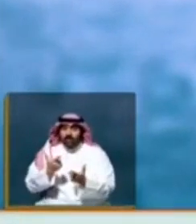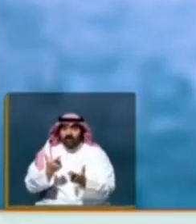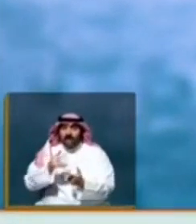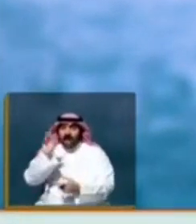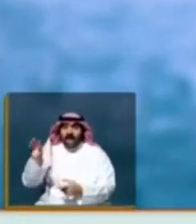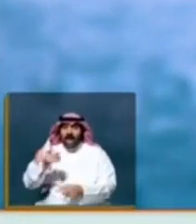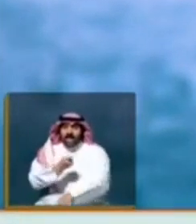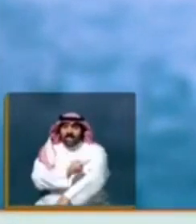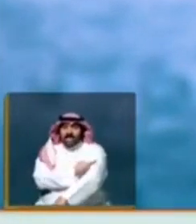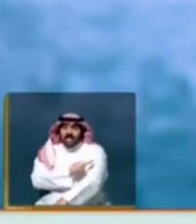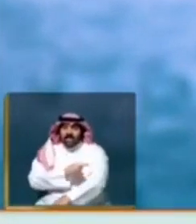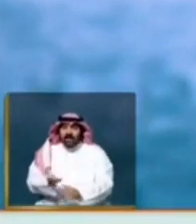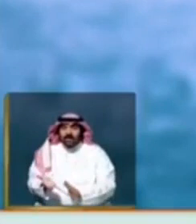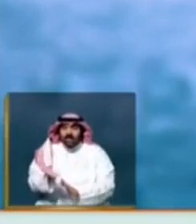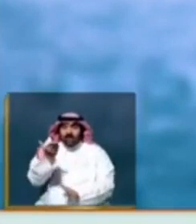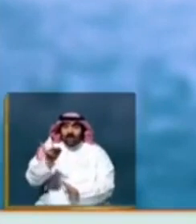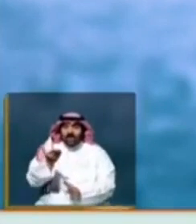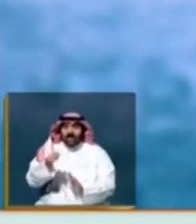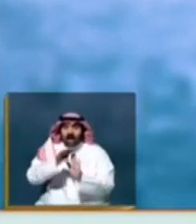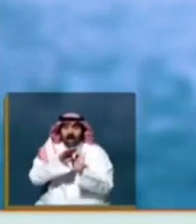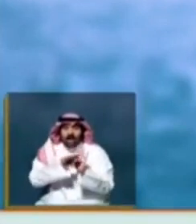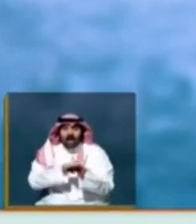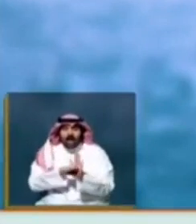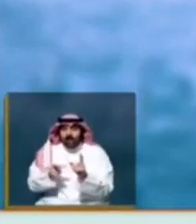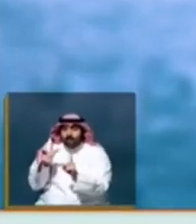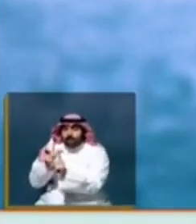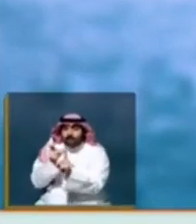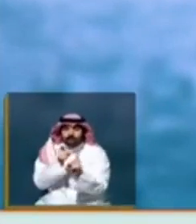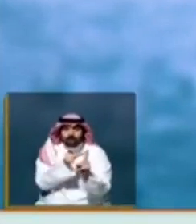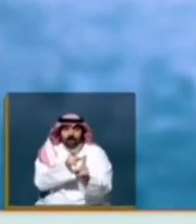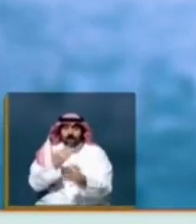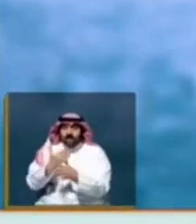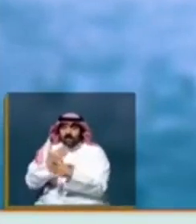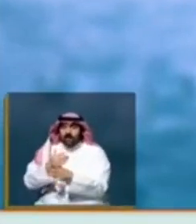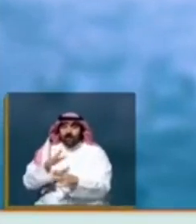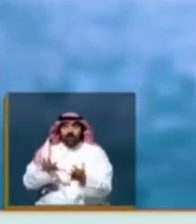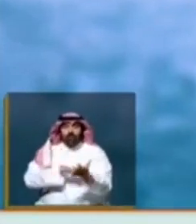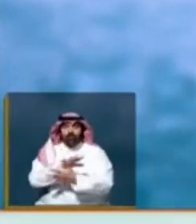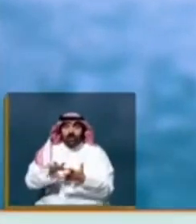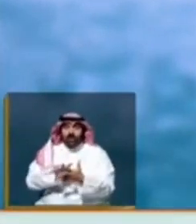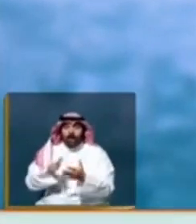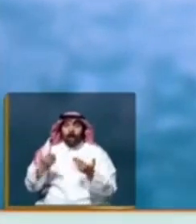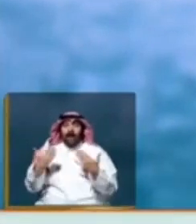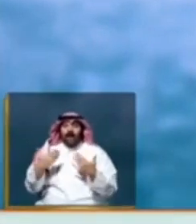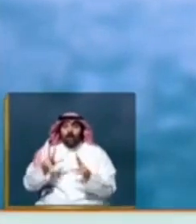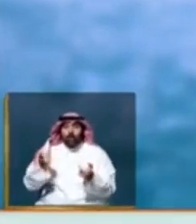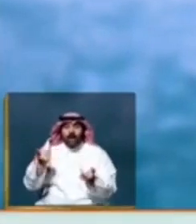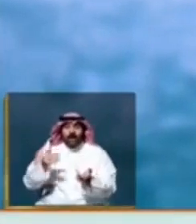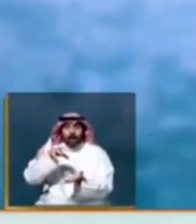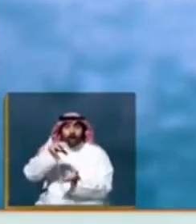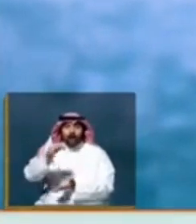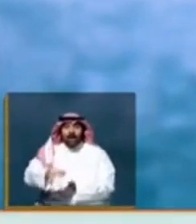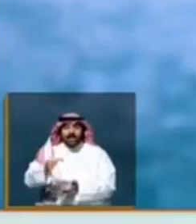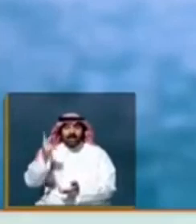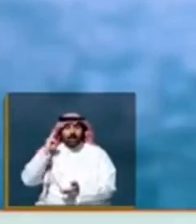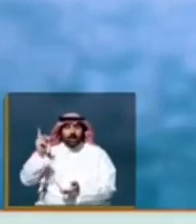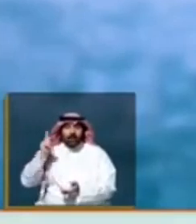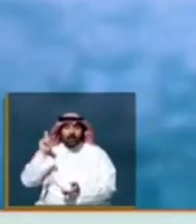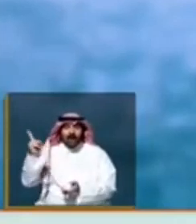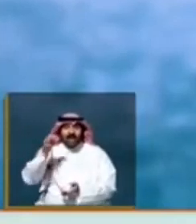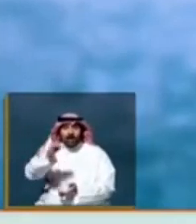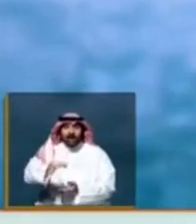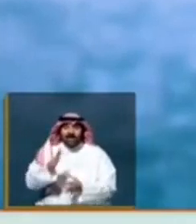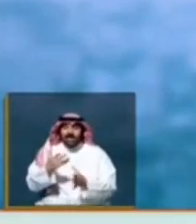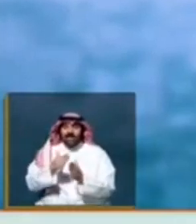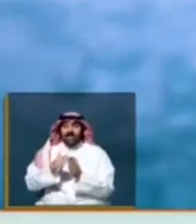الصحية المختصة برفع درجة التدابير الاحترازية والإجراءات الوقائية بمدينتي مكة المكرمة والمدينة المنورة للحفاظ